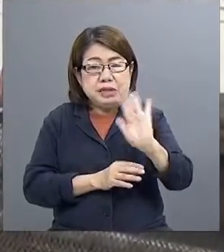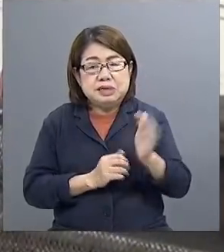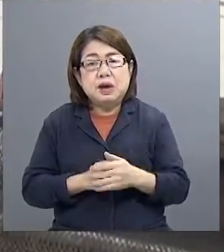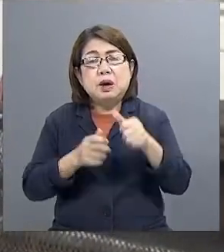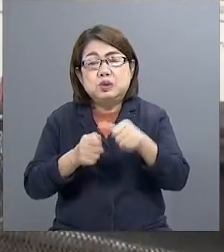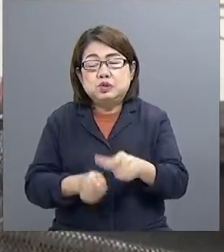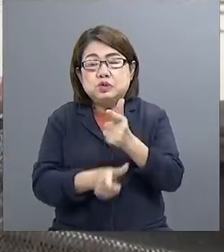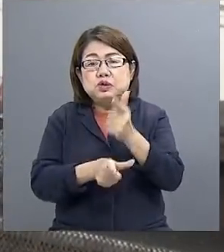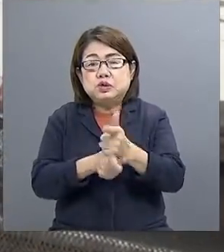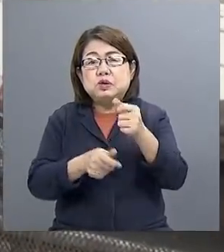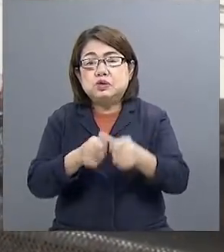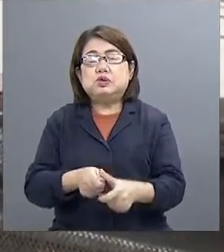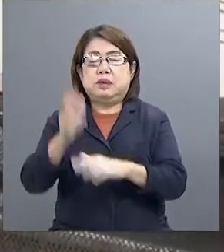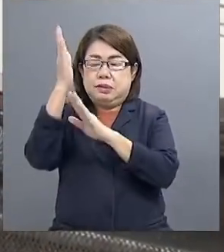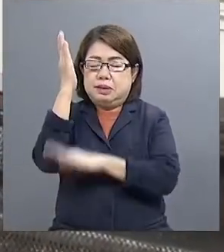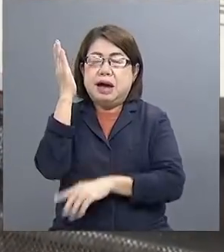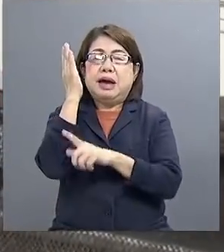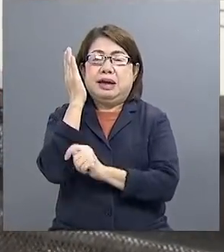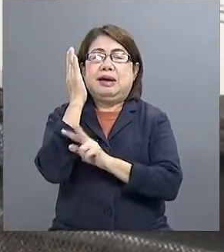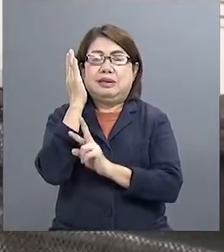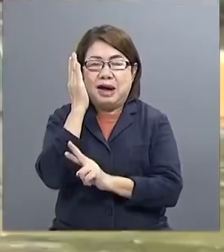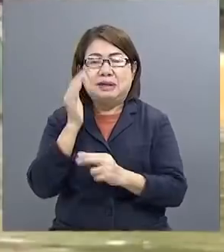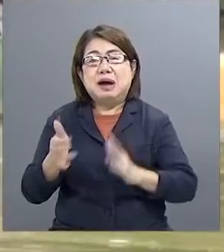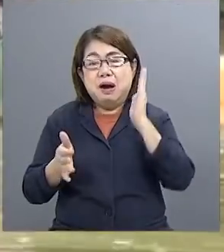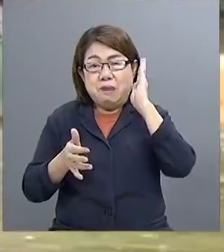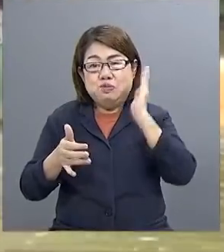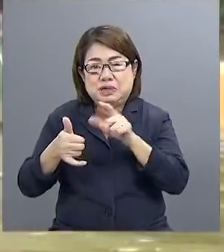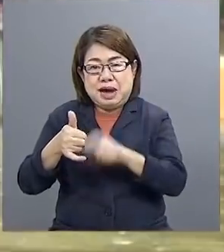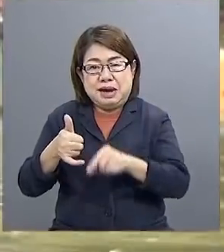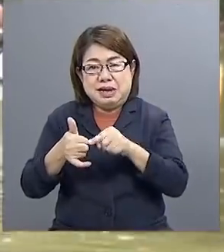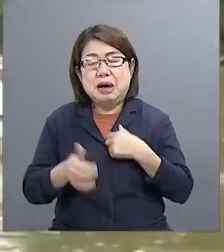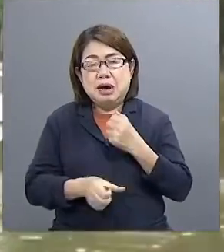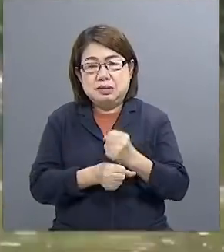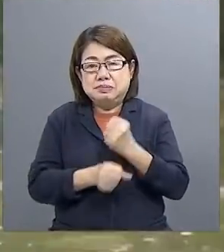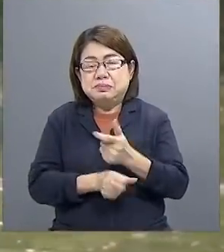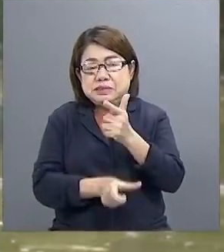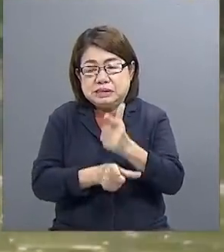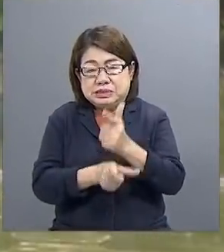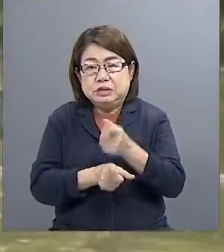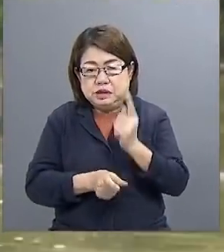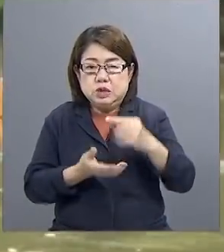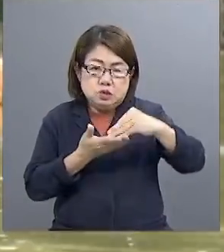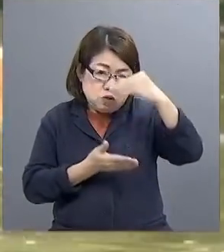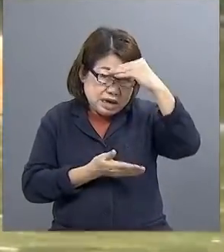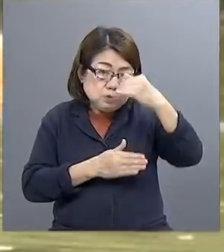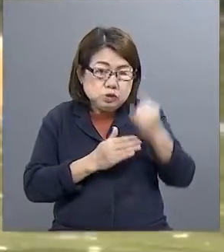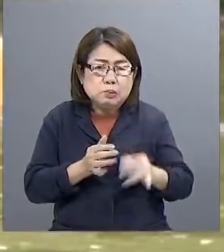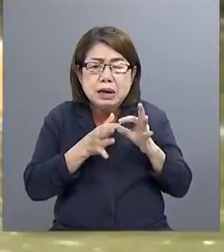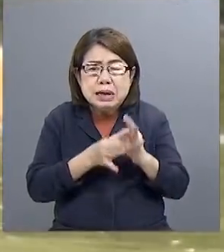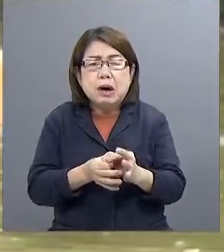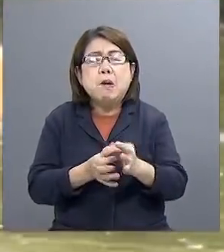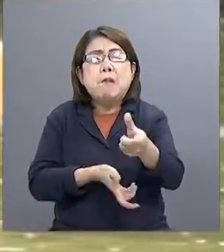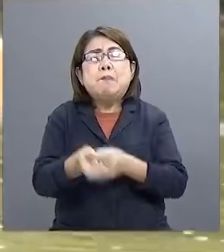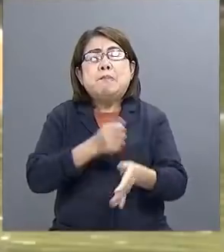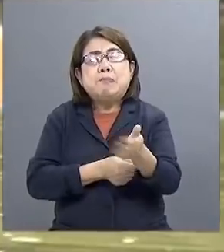ปะเหลียนที่จังหวัดตรังคุณปรเมษฐ์เดิมริมเป็นเกษตรกรที่เรียนจบด้านประมงมาแล้วก็ใช้พื้นที่ตรงนี้เลี้ยง